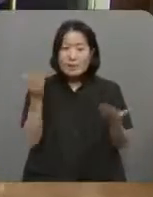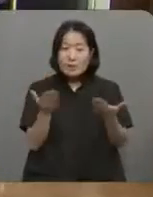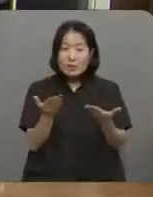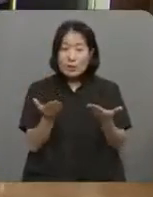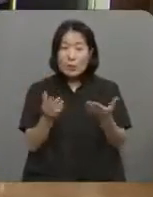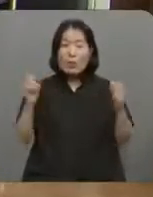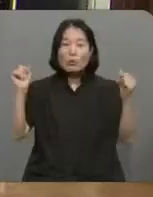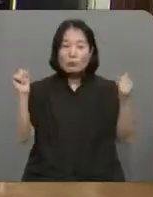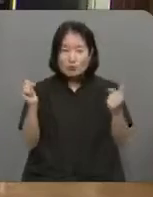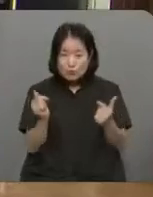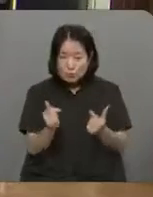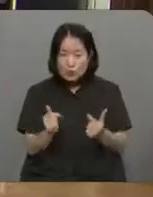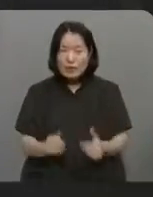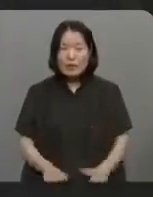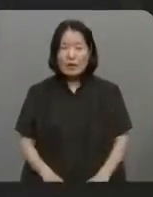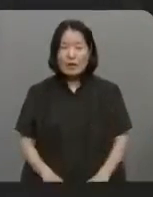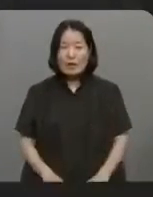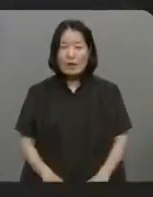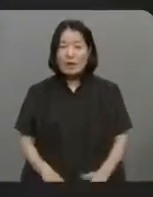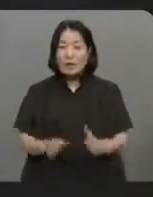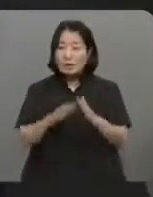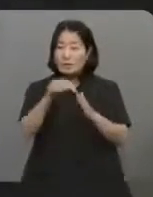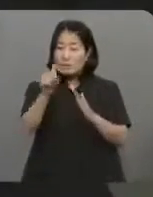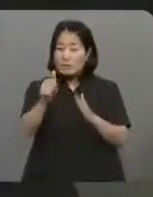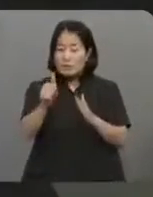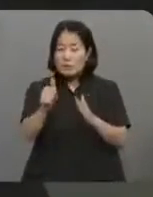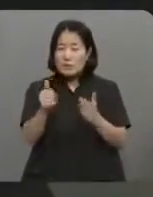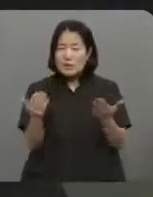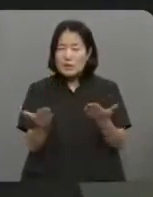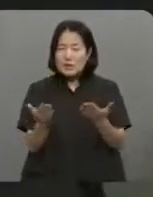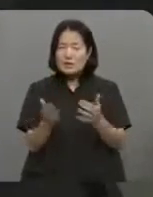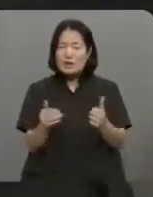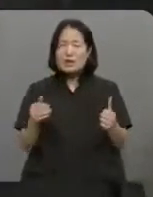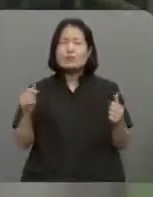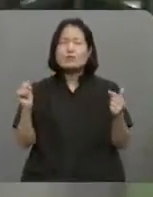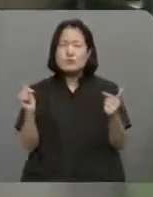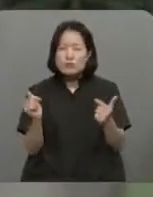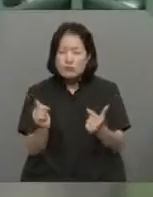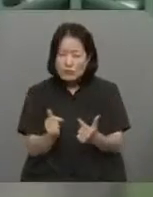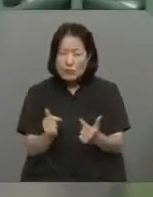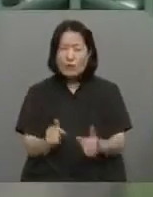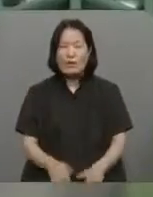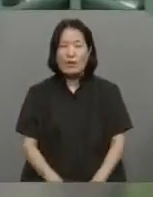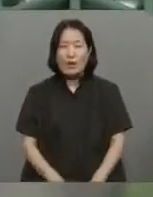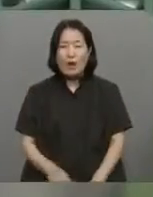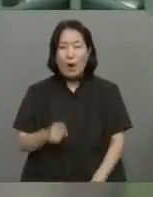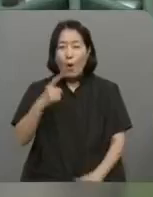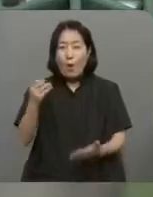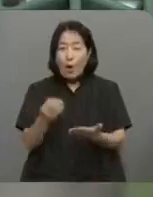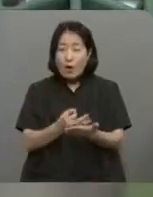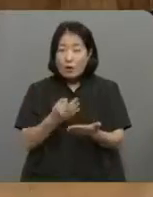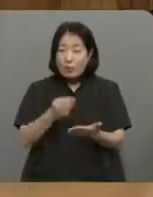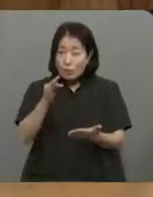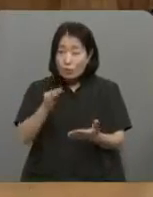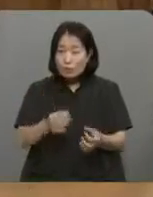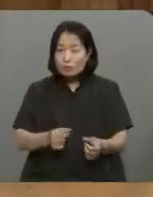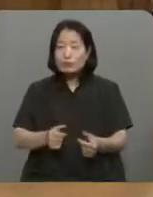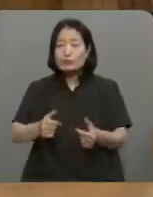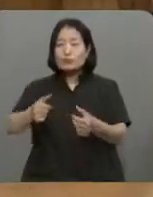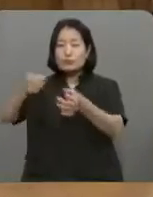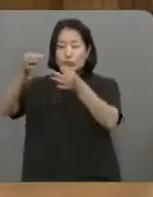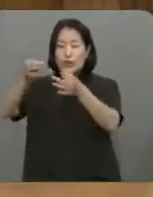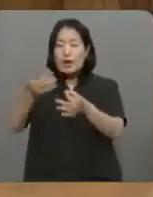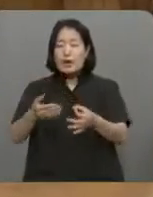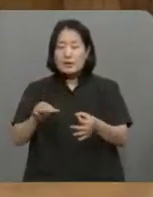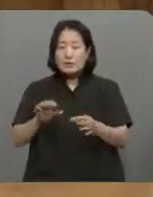상황입니다. 업주들은 있던 직원도 내보내야 할 형편이라고 말합니다. 인건비는 급격히 오르는데 코로나19로